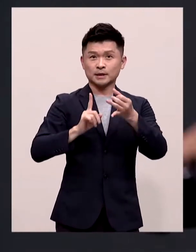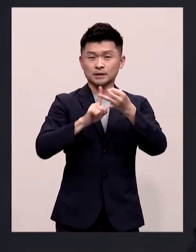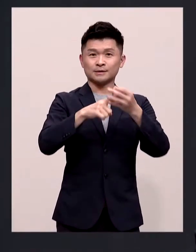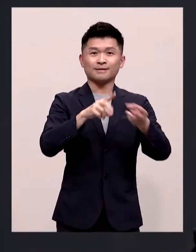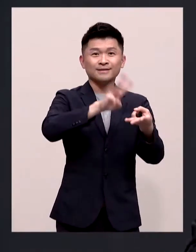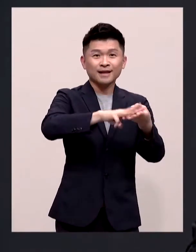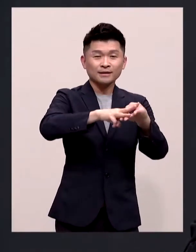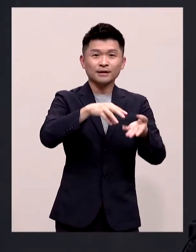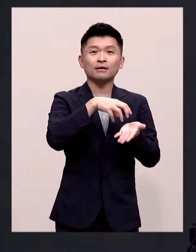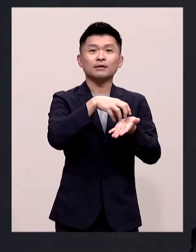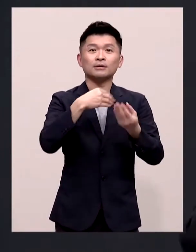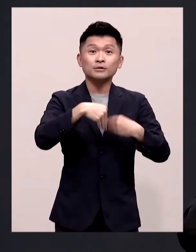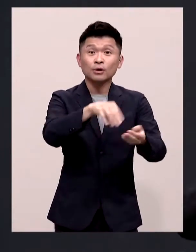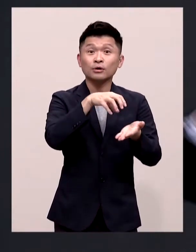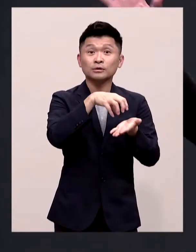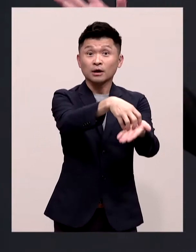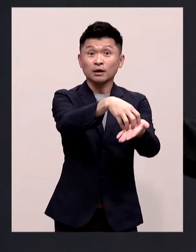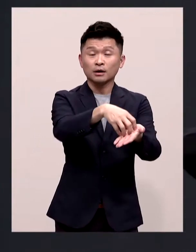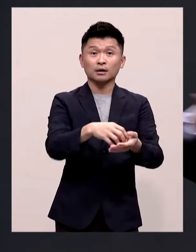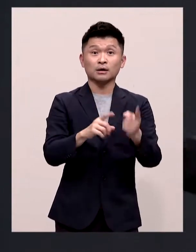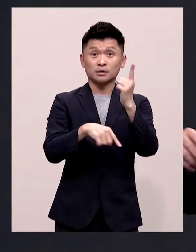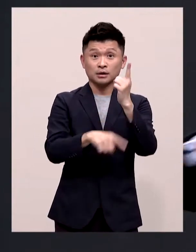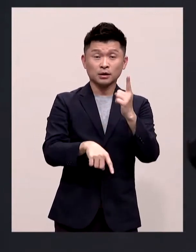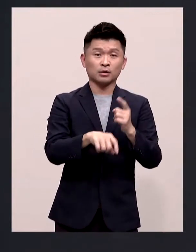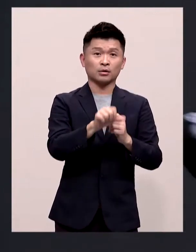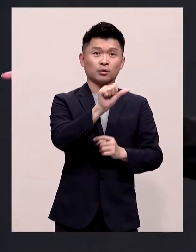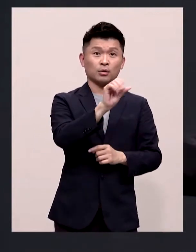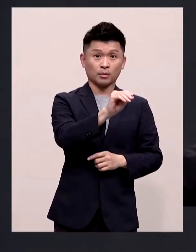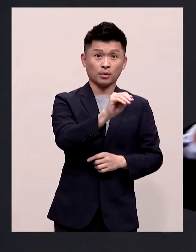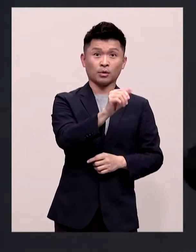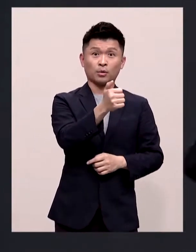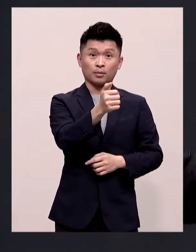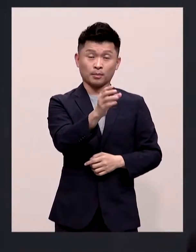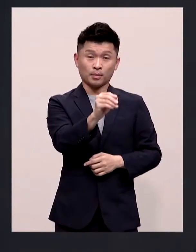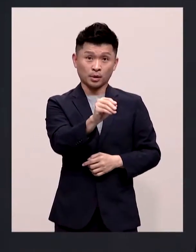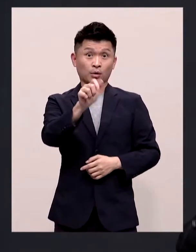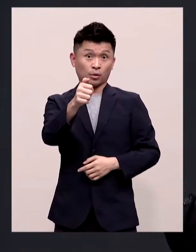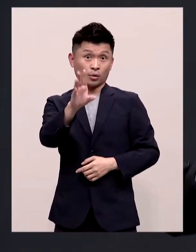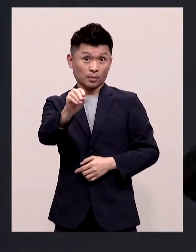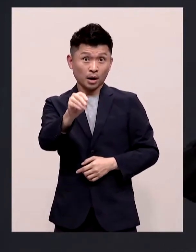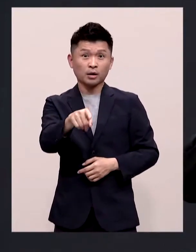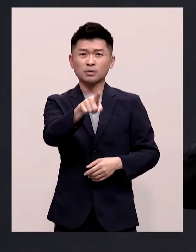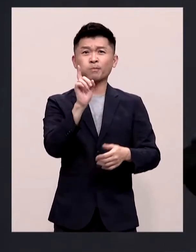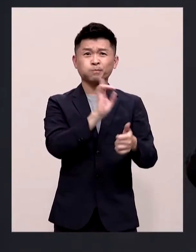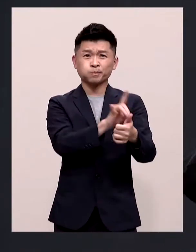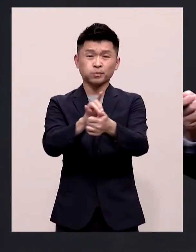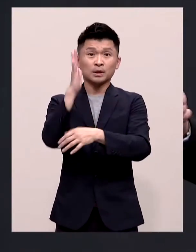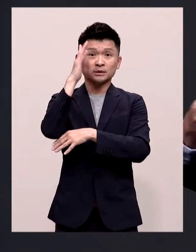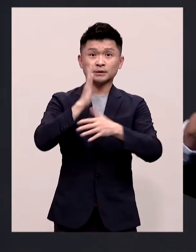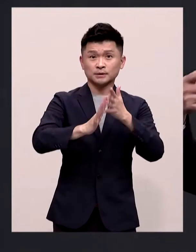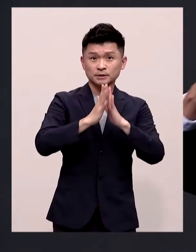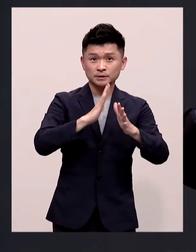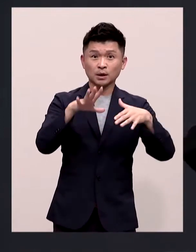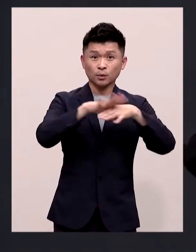老蝦子那個一個都分五萬到五十五萬通通有講 那是一個騙局啊 政戰文宣 說